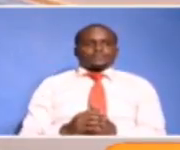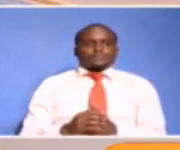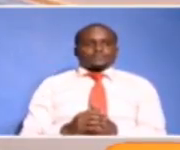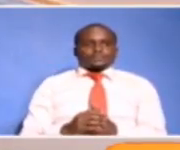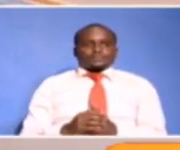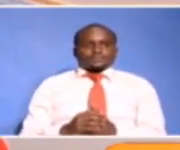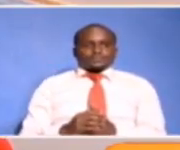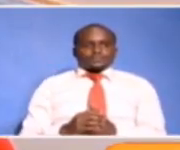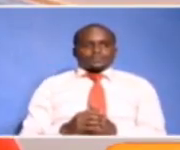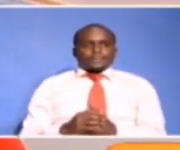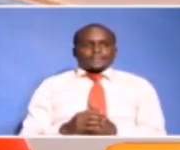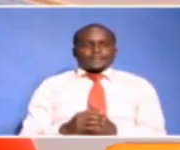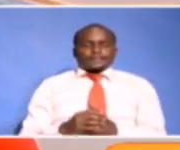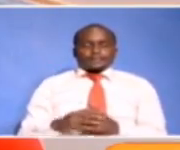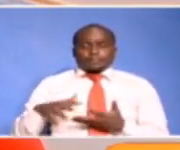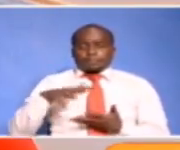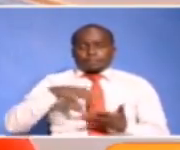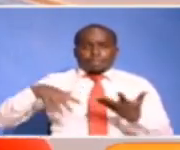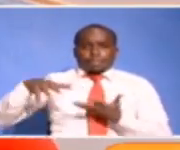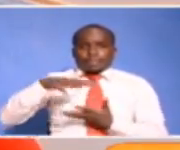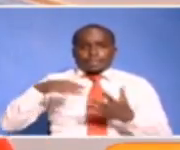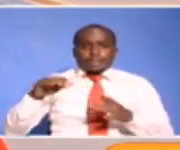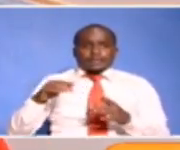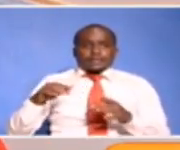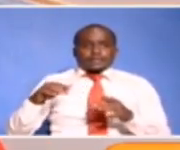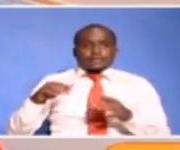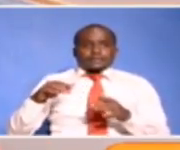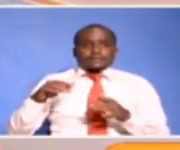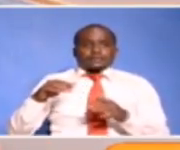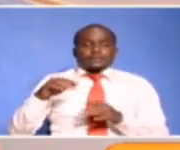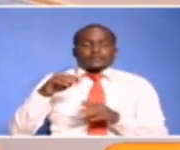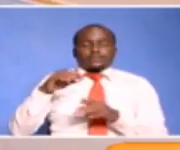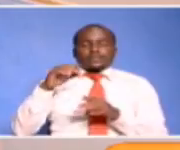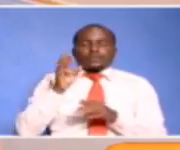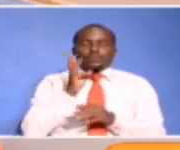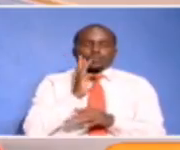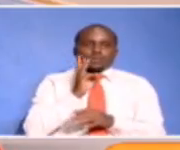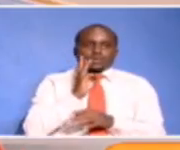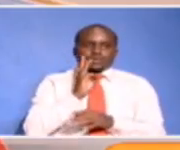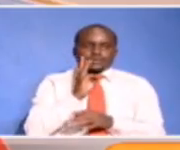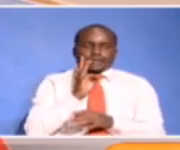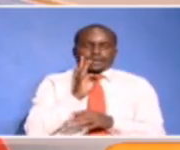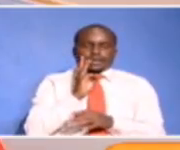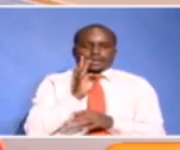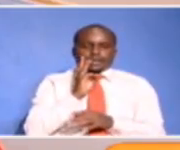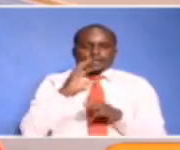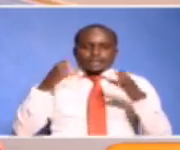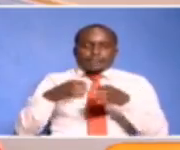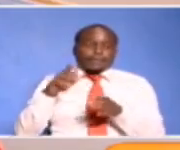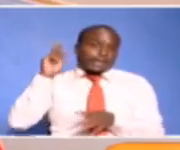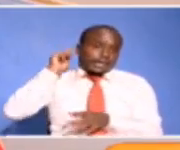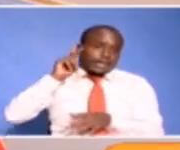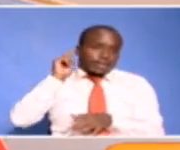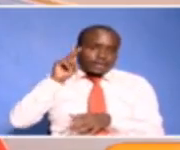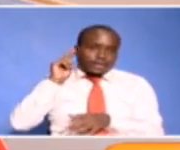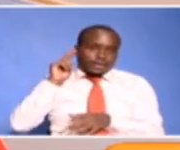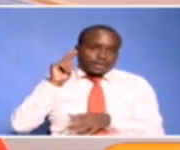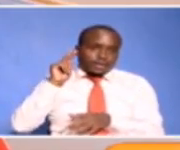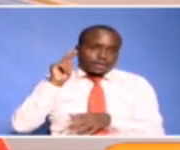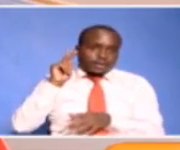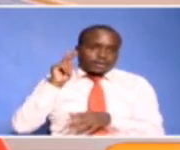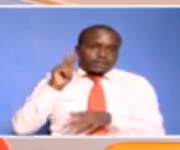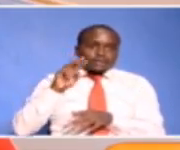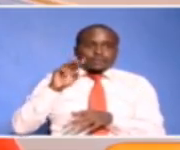Na hali ya Mshike Mshike iliyoshuhudiwa leo katika ofisi za kampuni ya maji ya Gusii katika kaunti ya Kisii, huku mkurugenzi wa kampuni hiyo